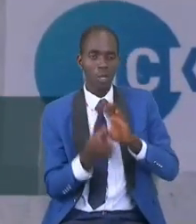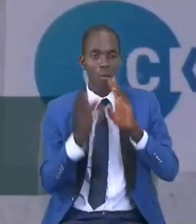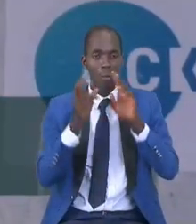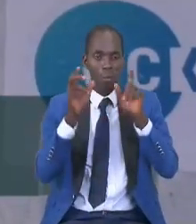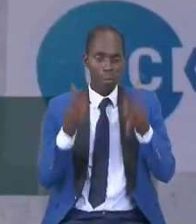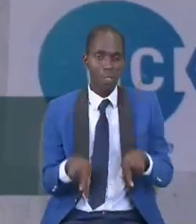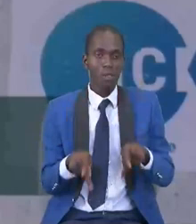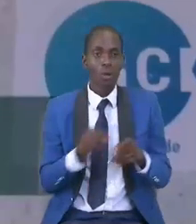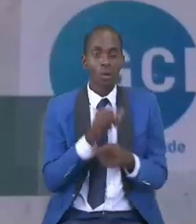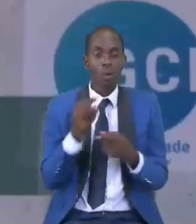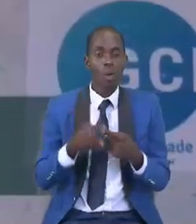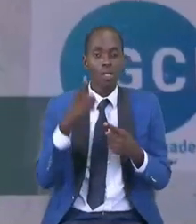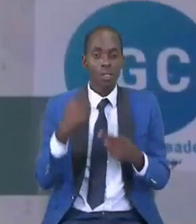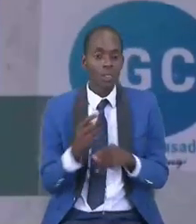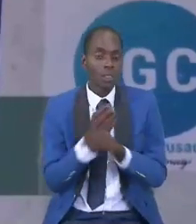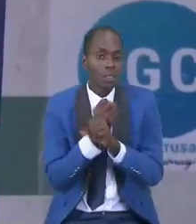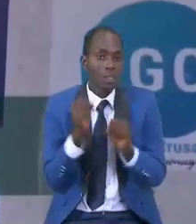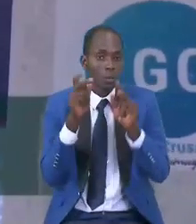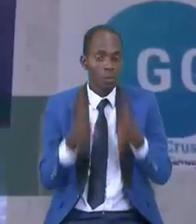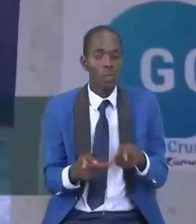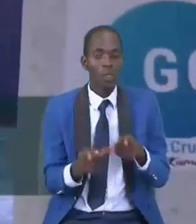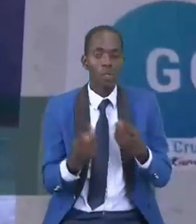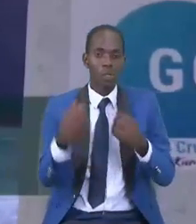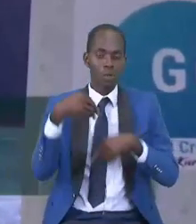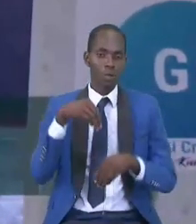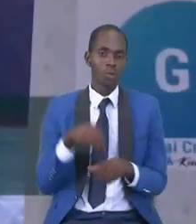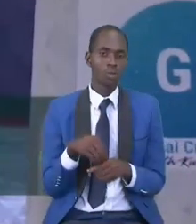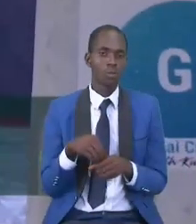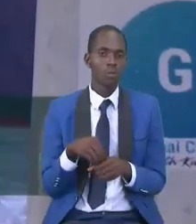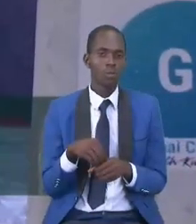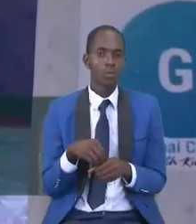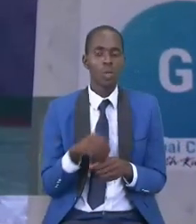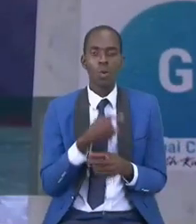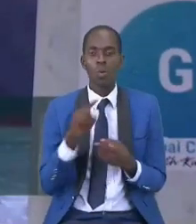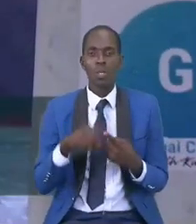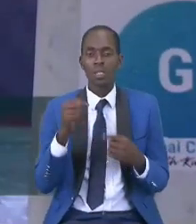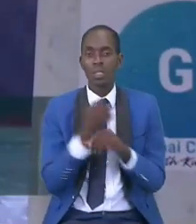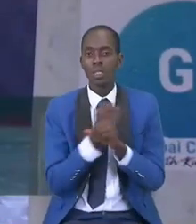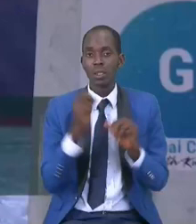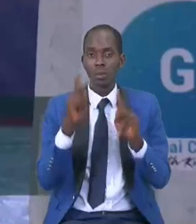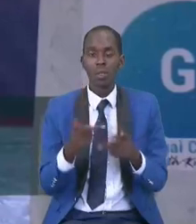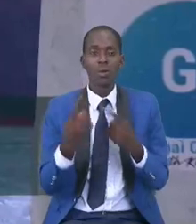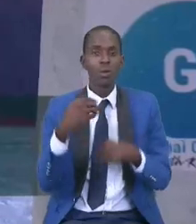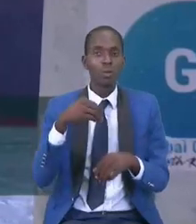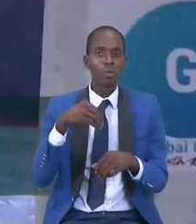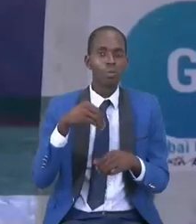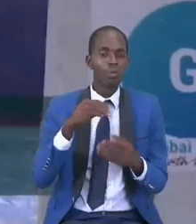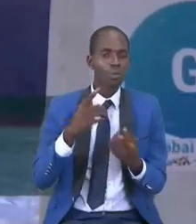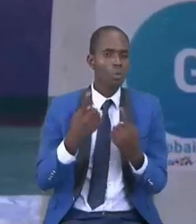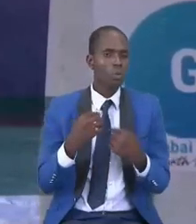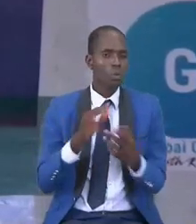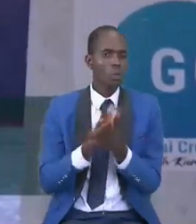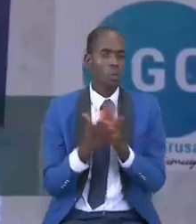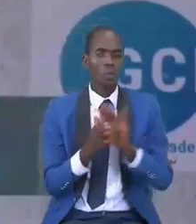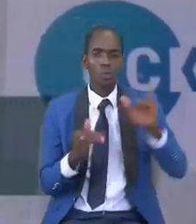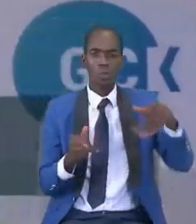la personne sauvée convertie, lorsque le juste devient Jonas, quand le justifié devient un